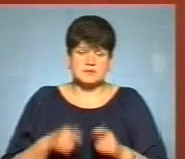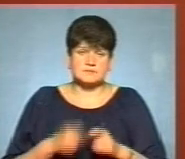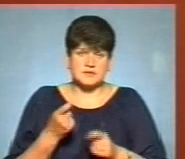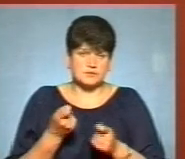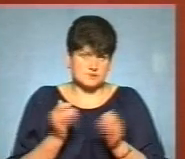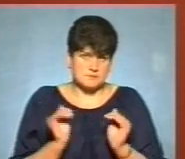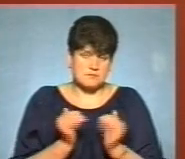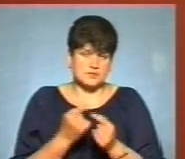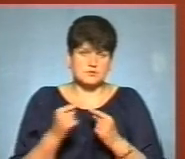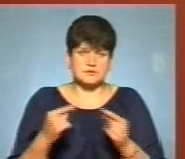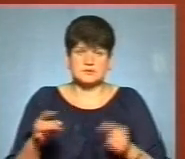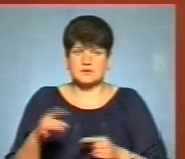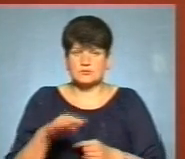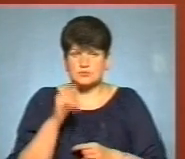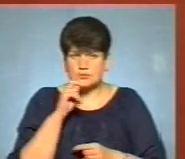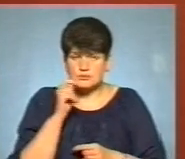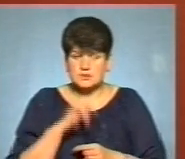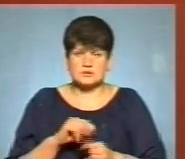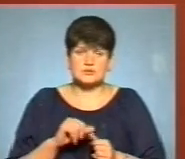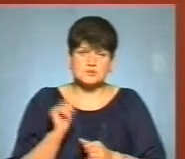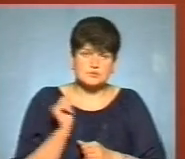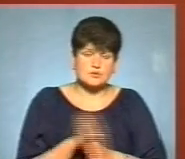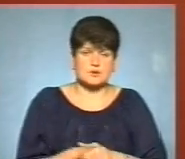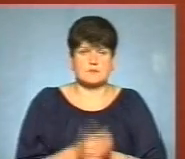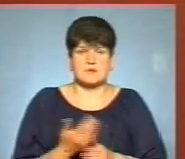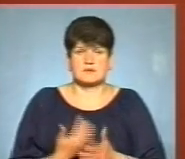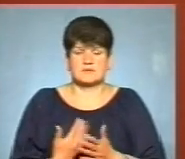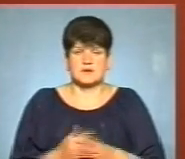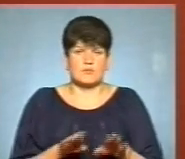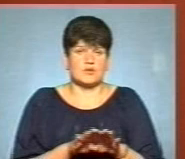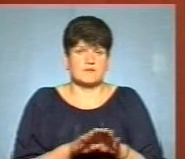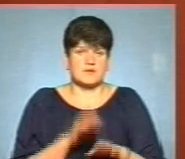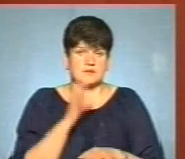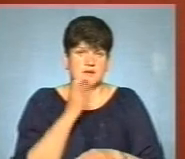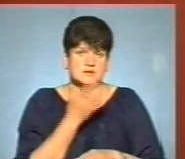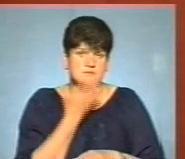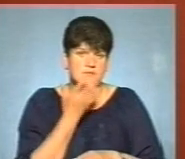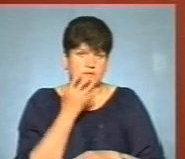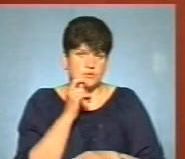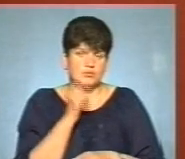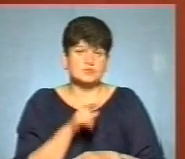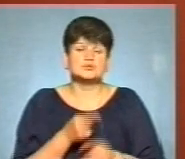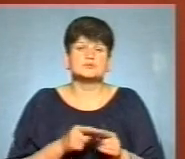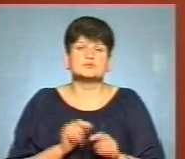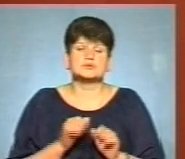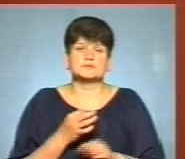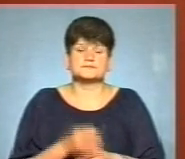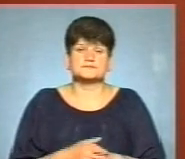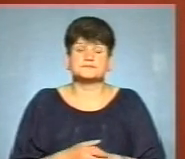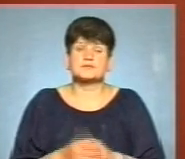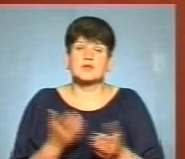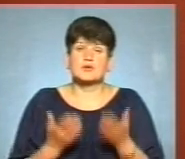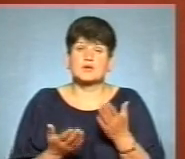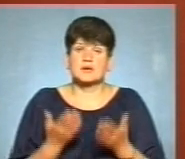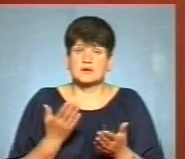дещо менші, ніж в інших регіонах України, зокрема порівняно із Півднем України. Що можете з цього приводу сказати? Так, ну